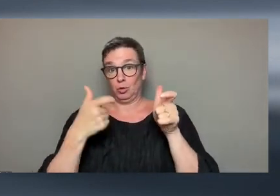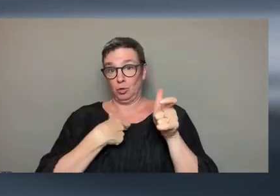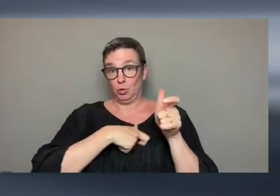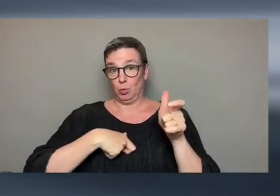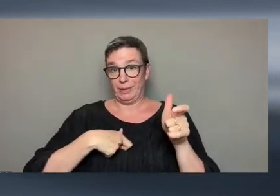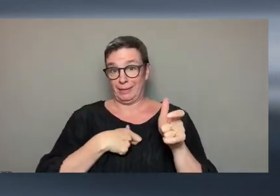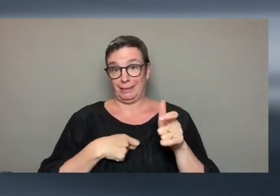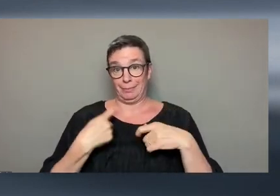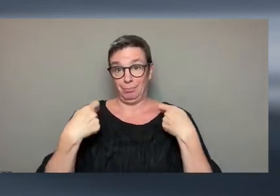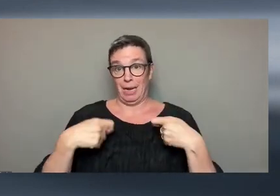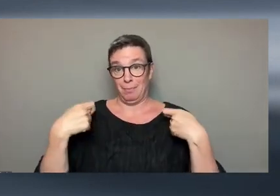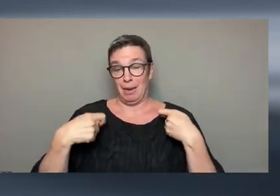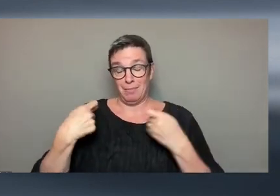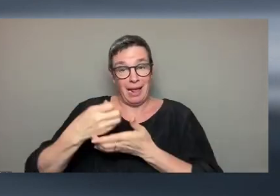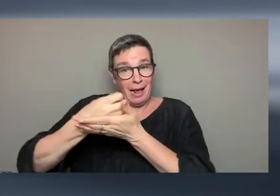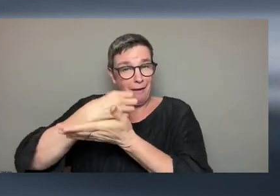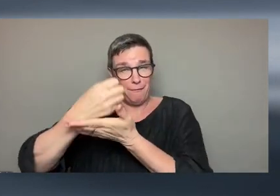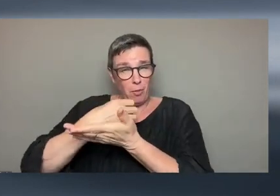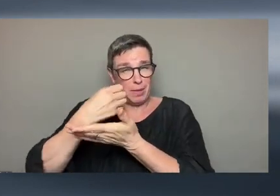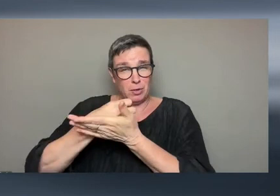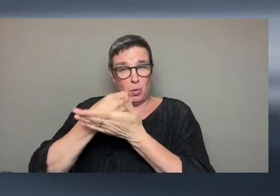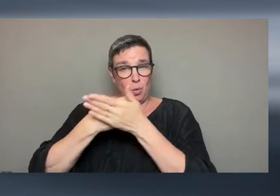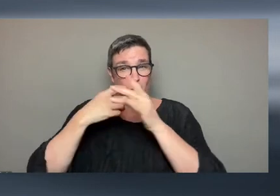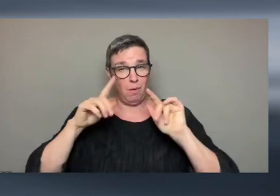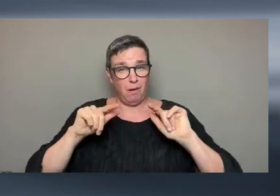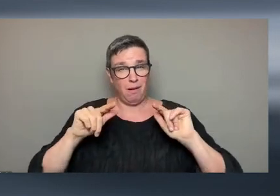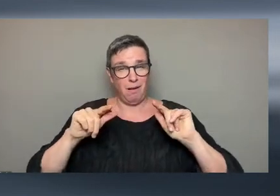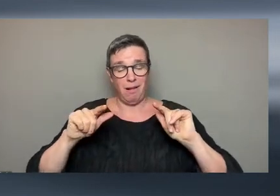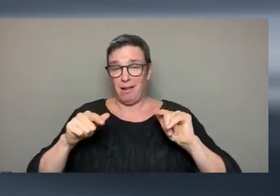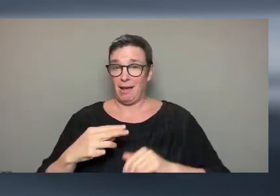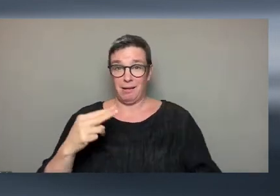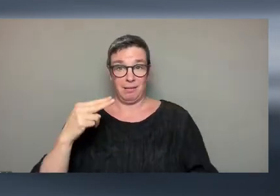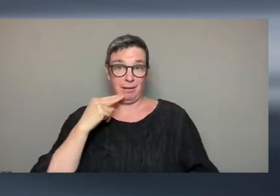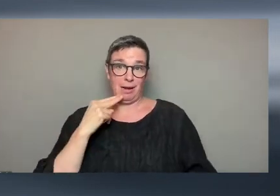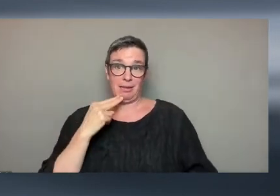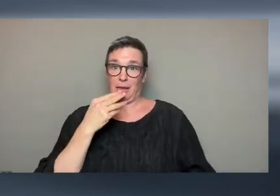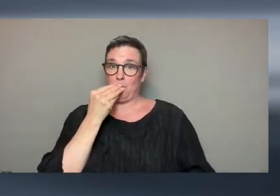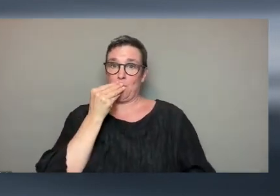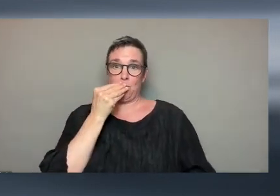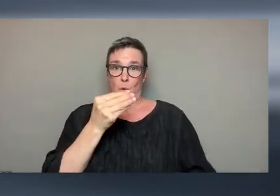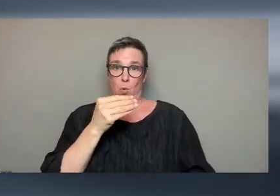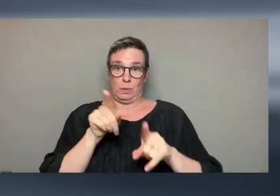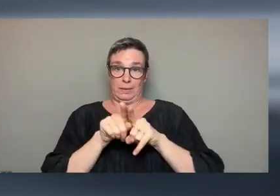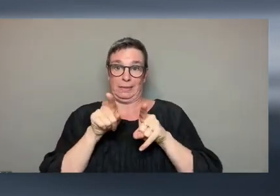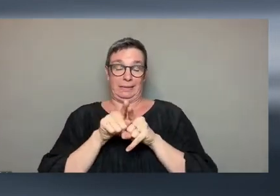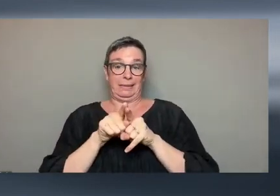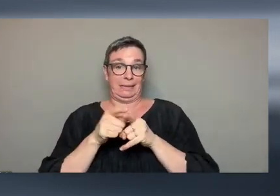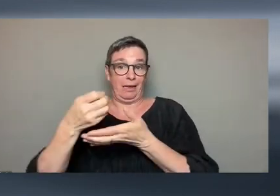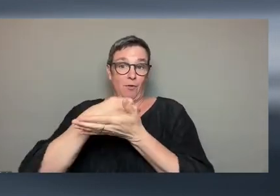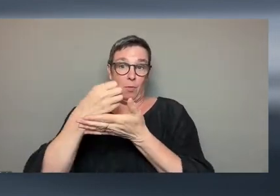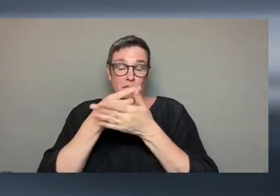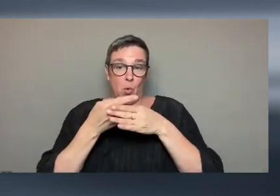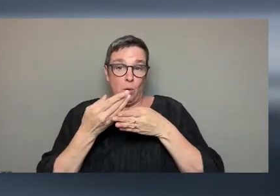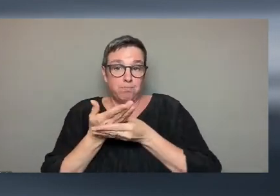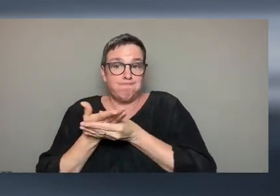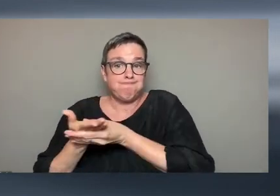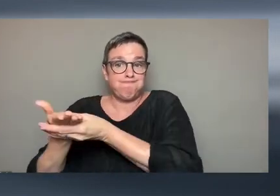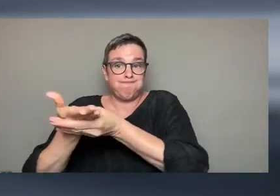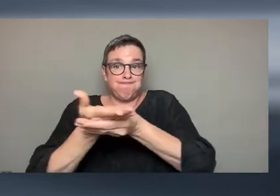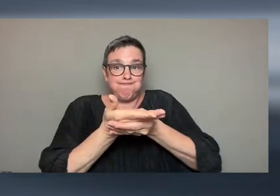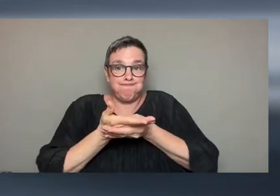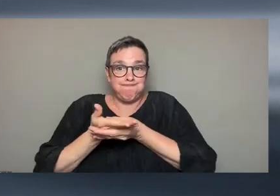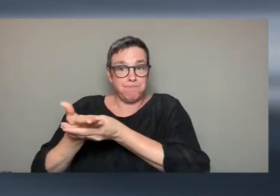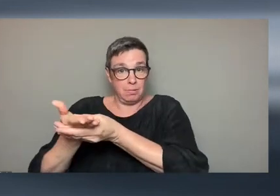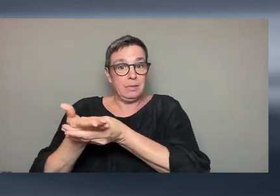données disponibles, des données qualitatives et surtout des données partagées. Voici 4 sources de données que nous utilisons pour